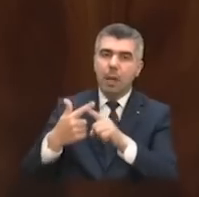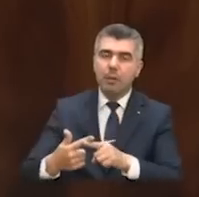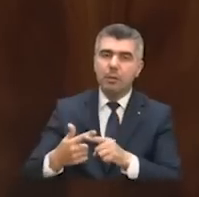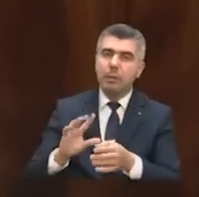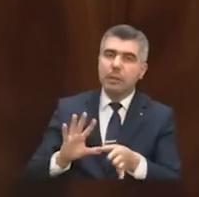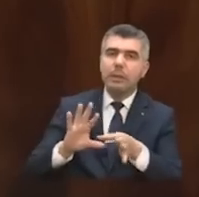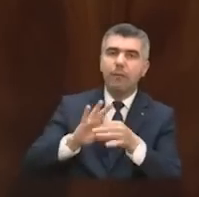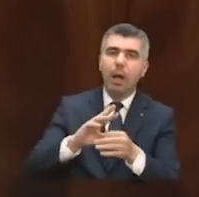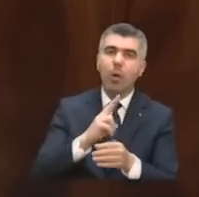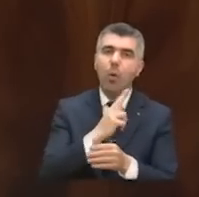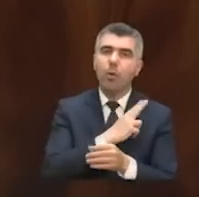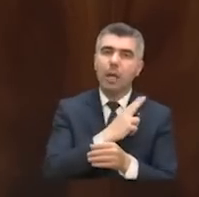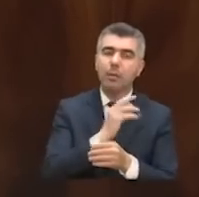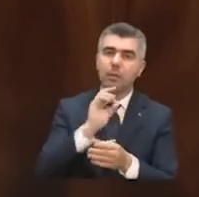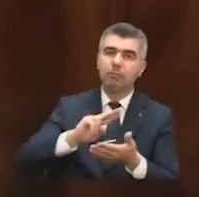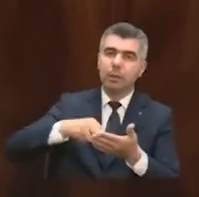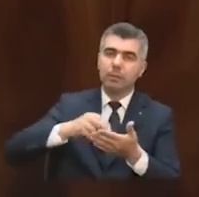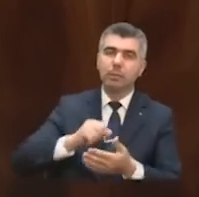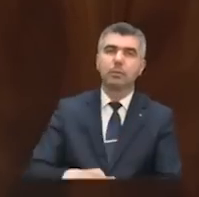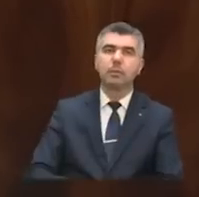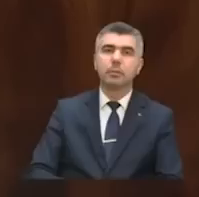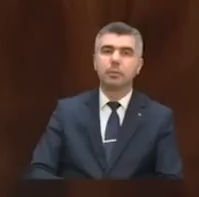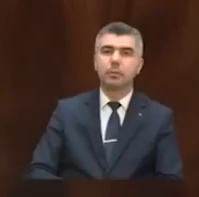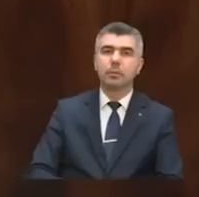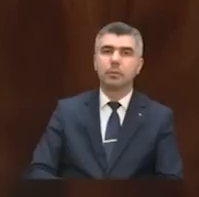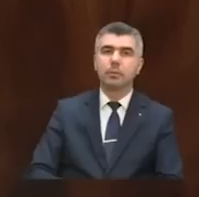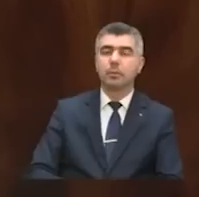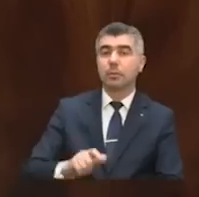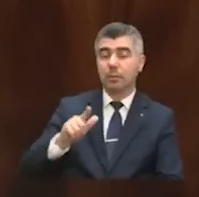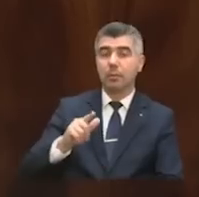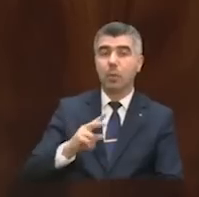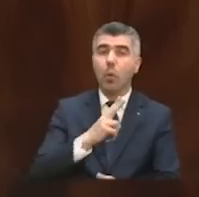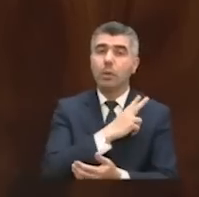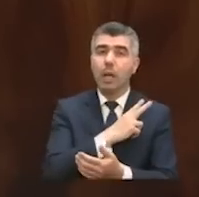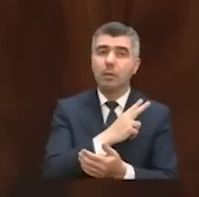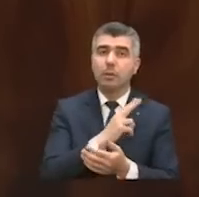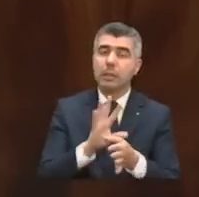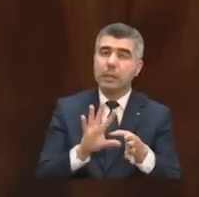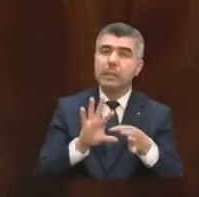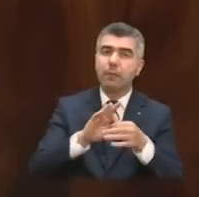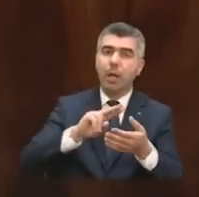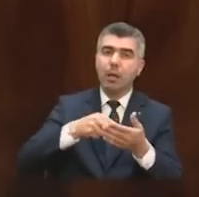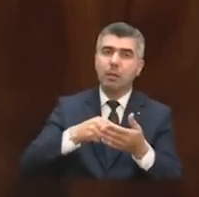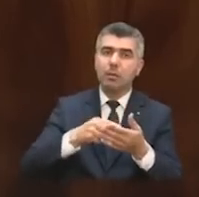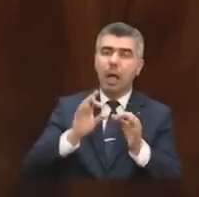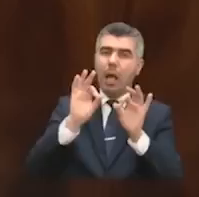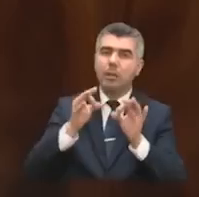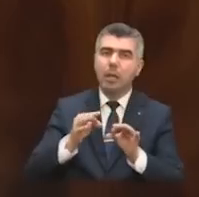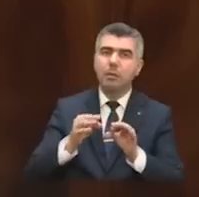الأساتذة، وانتم اللي كنقول اتفاقيات مع الأساتذة واحد العدد، أنا كنعرف الإخوان